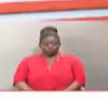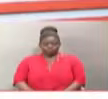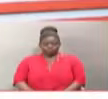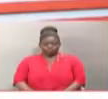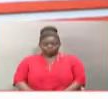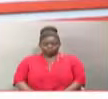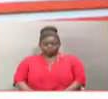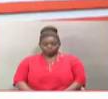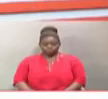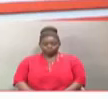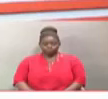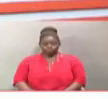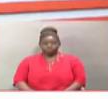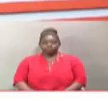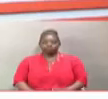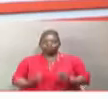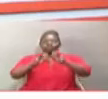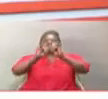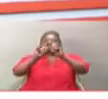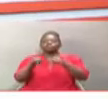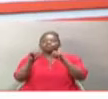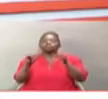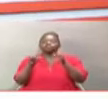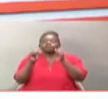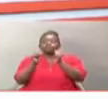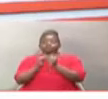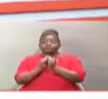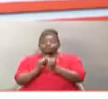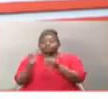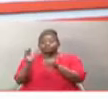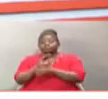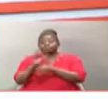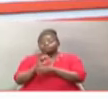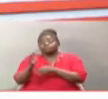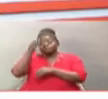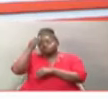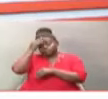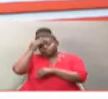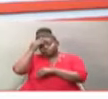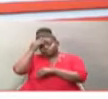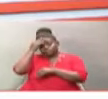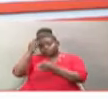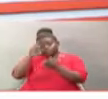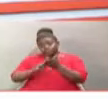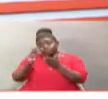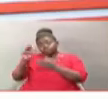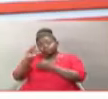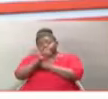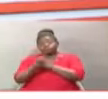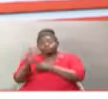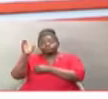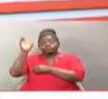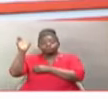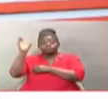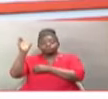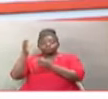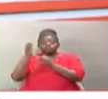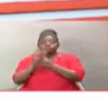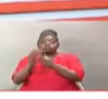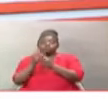Aline Tiimu Kabiriiti mawulira AGATALIIKO NFUUFU. Olukiiko lw'Abaisiraamu olwa Masaka disitulikiti lulayiziddwa wakati